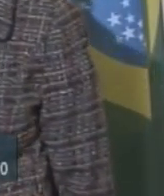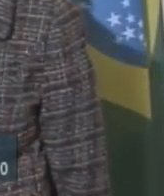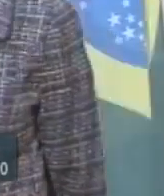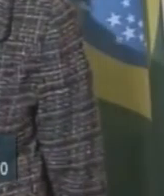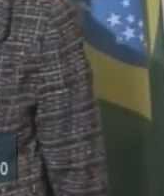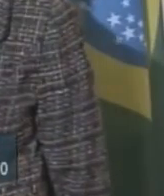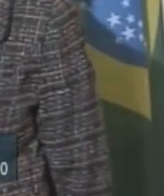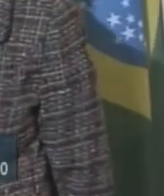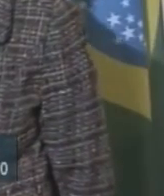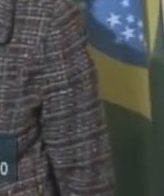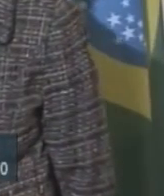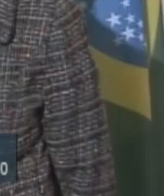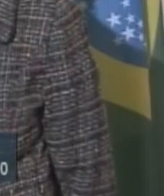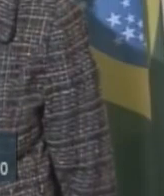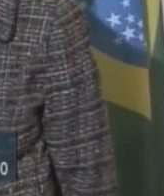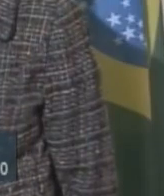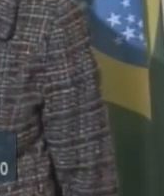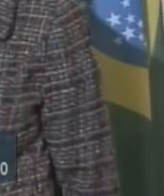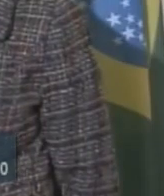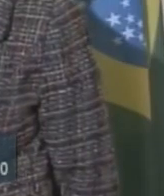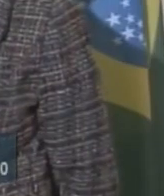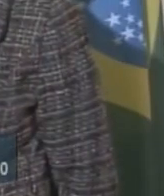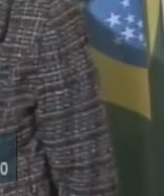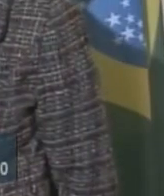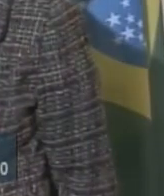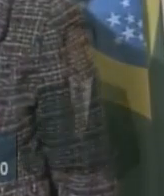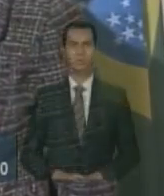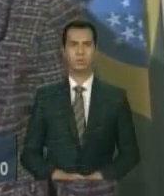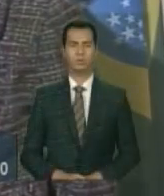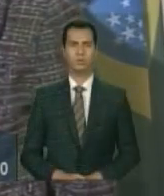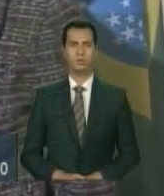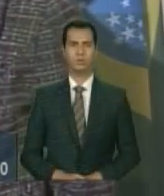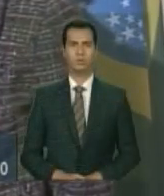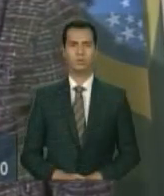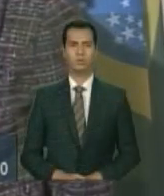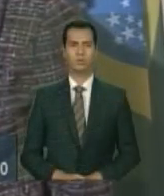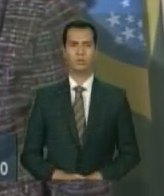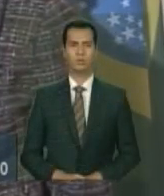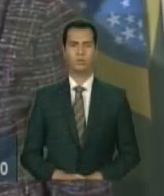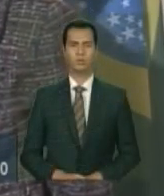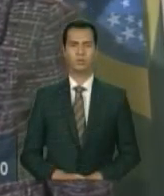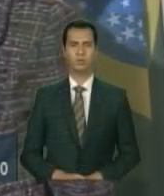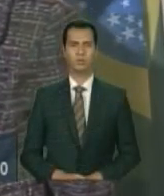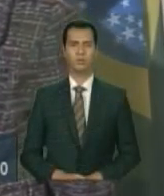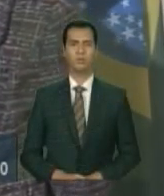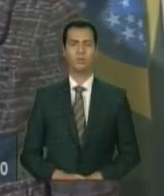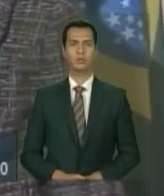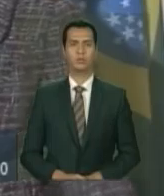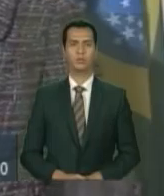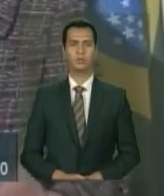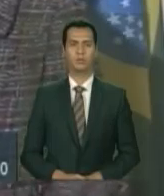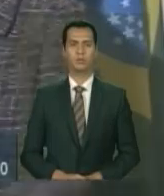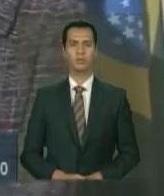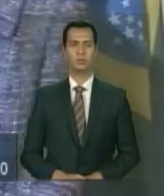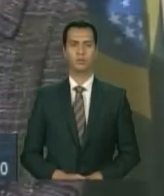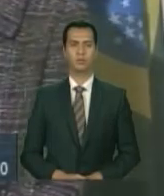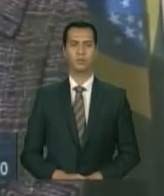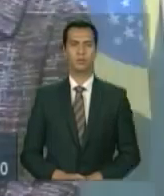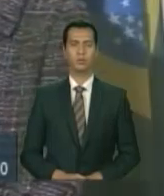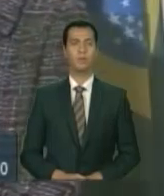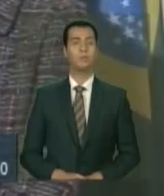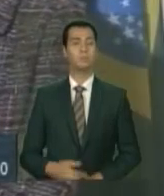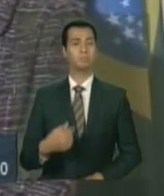европейските държави и Бразилия. Eu trouxe uma relação, uma